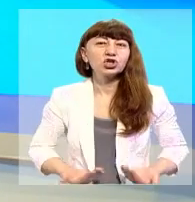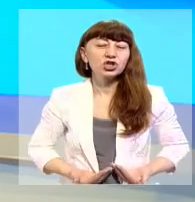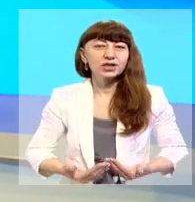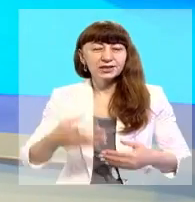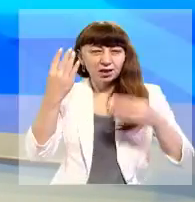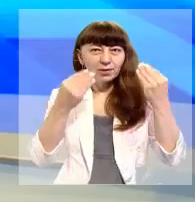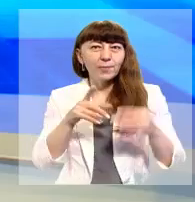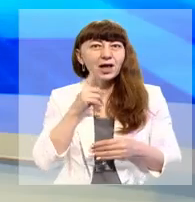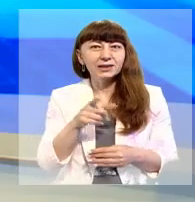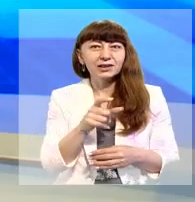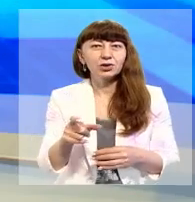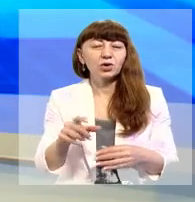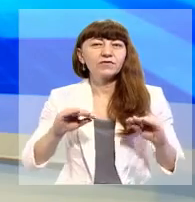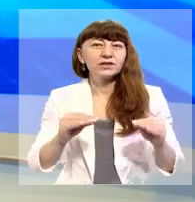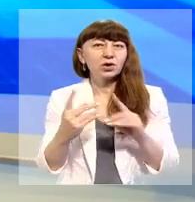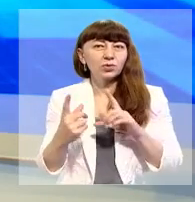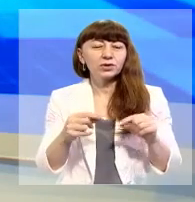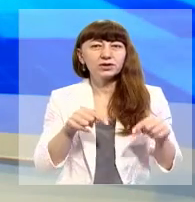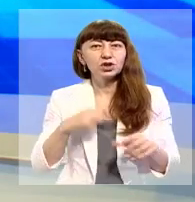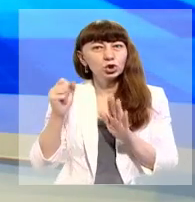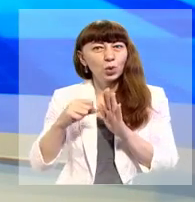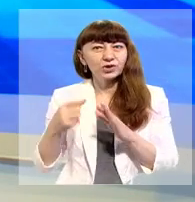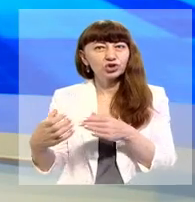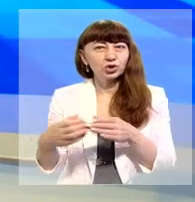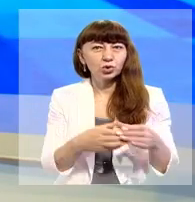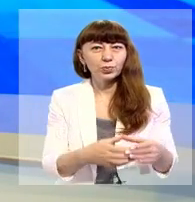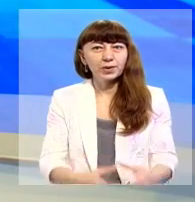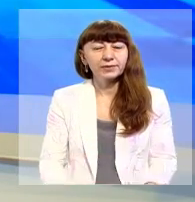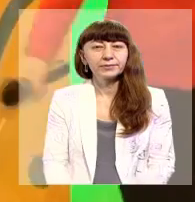позиции молодого поколения. На фестиваль отправилась и наша съемочная группа.